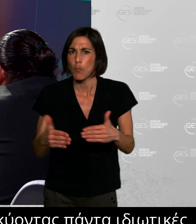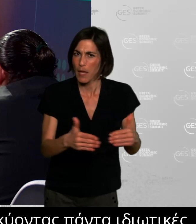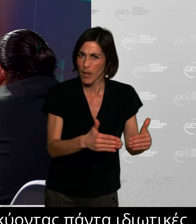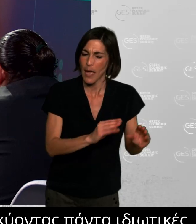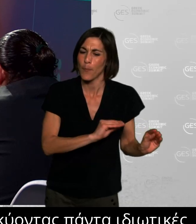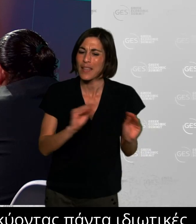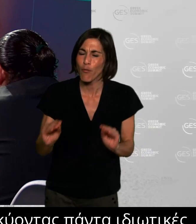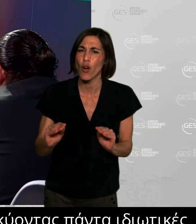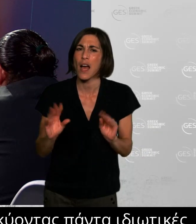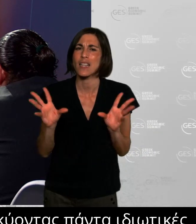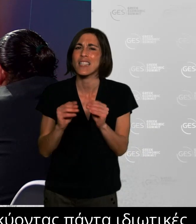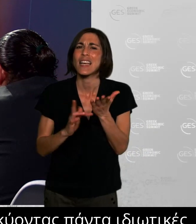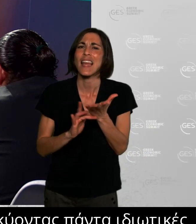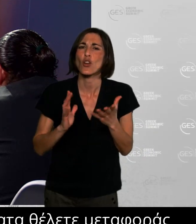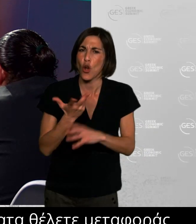τεχνολογίας, τα οποία ακριβώς